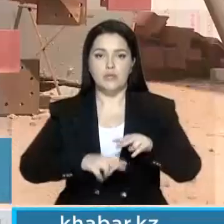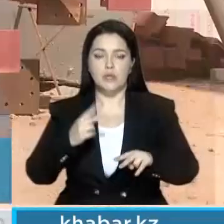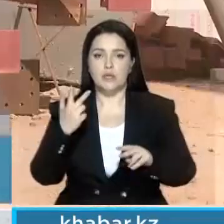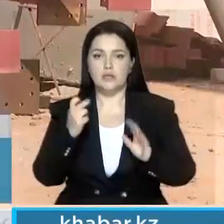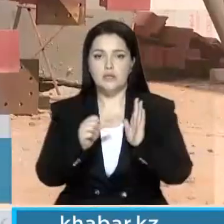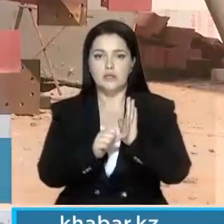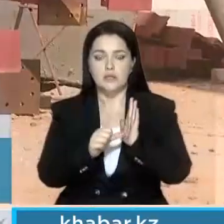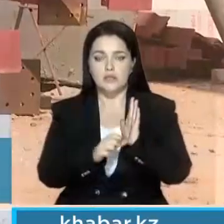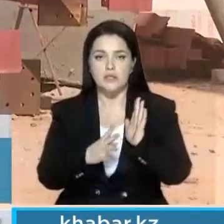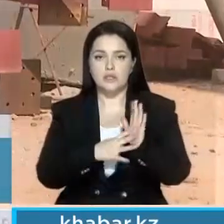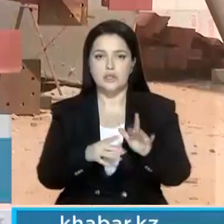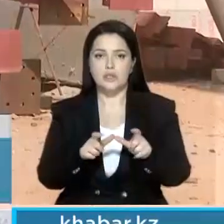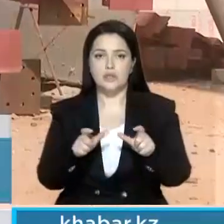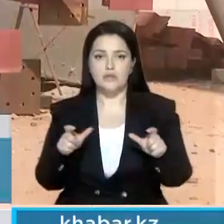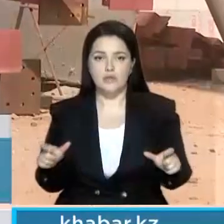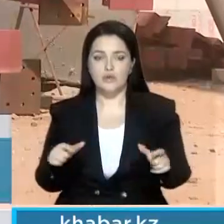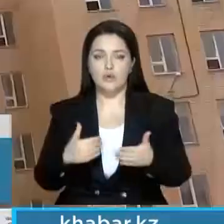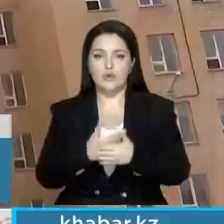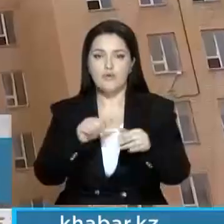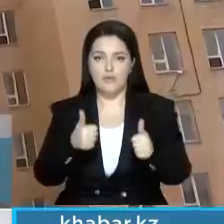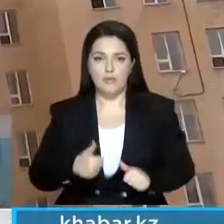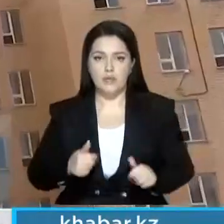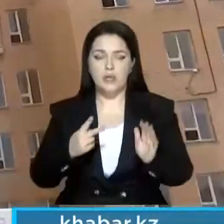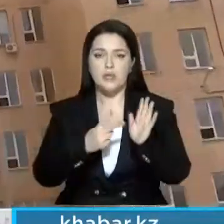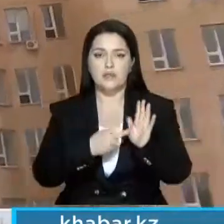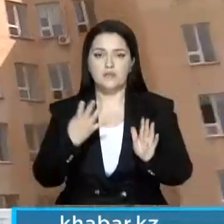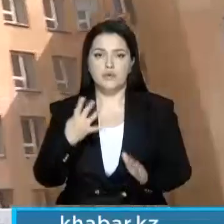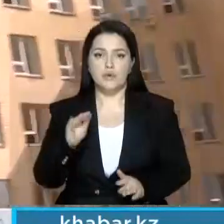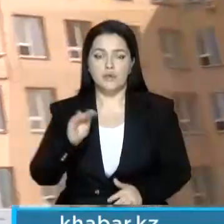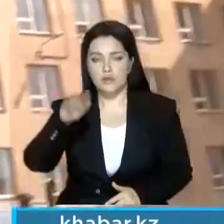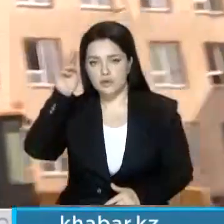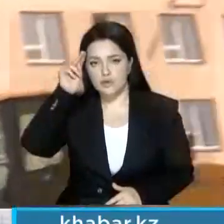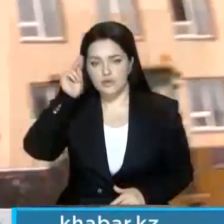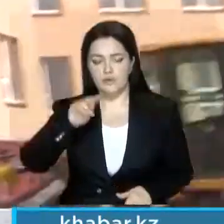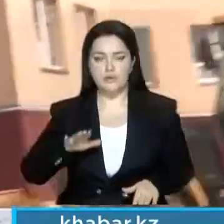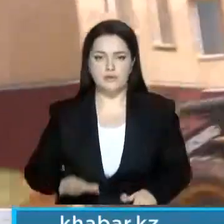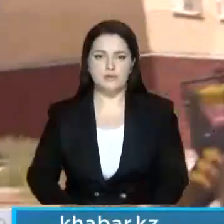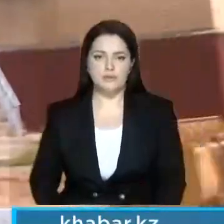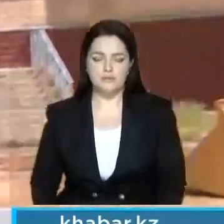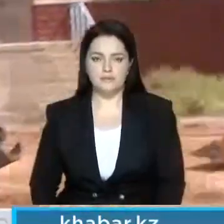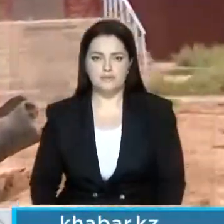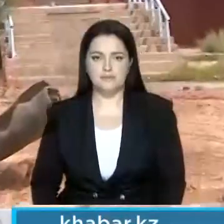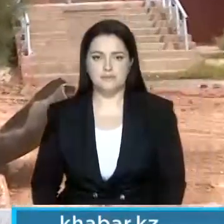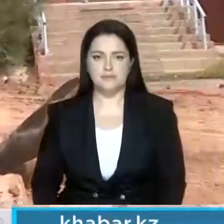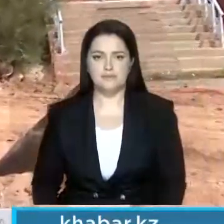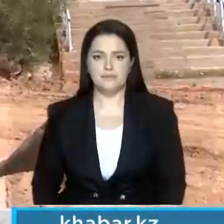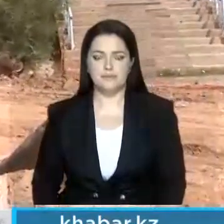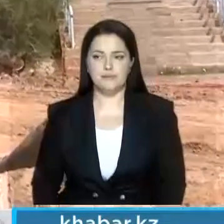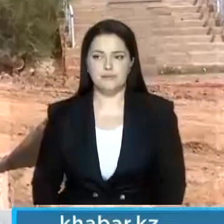предусмотрено строительство 369 школ нового формата на 740 тысяч ученических мест.